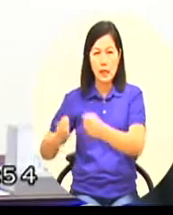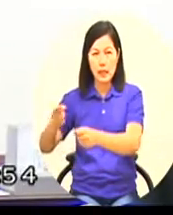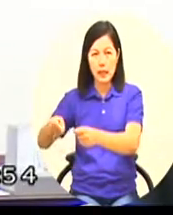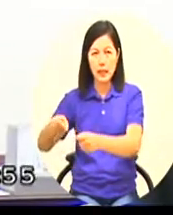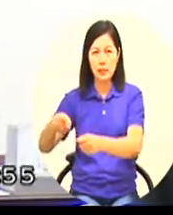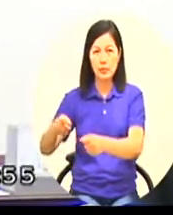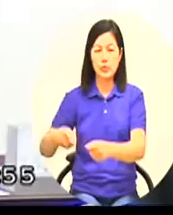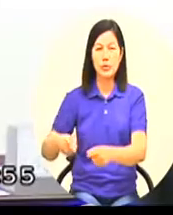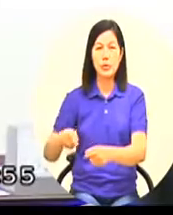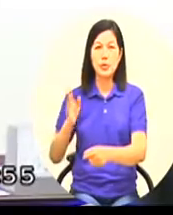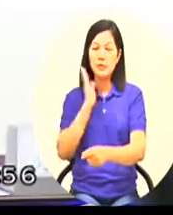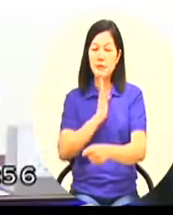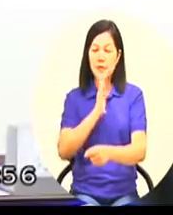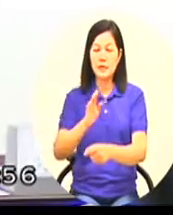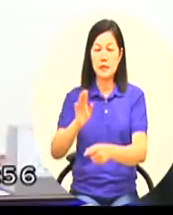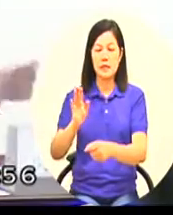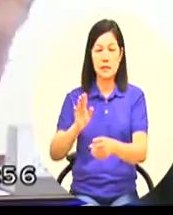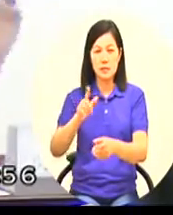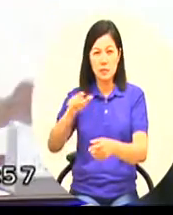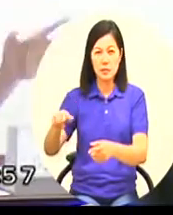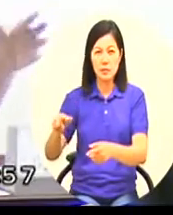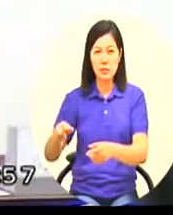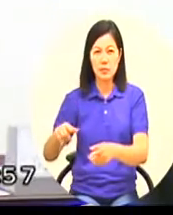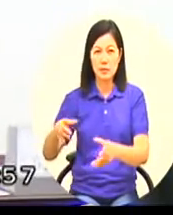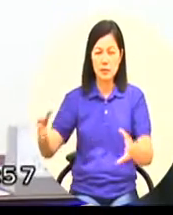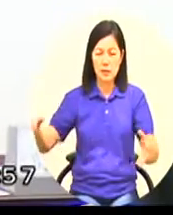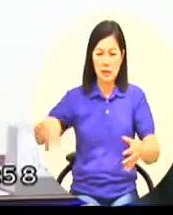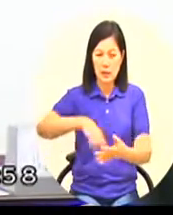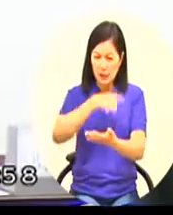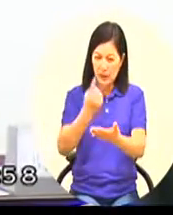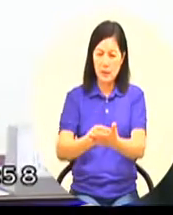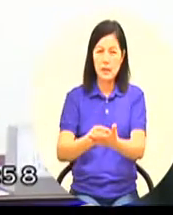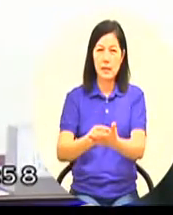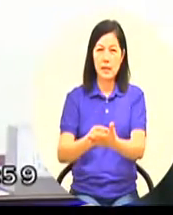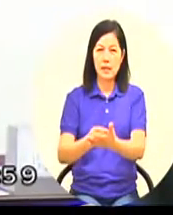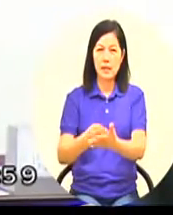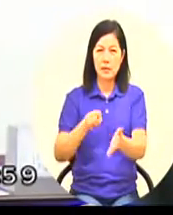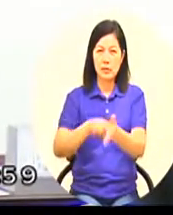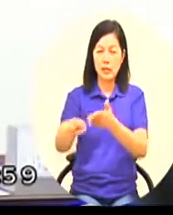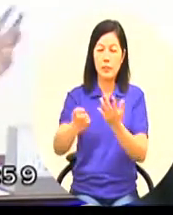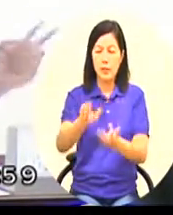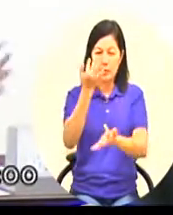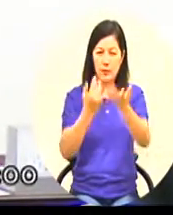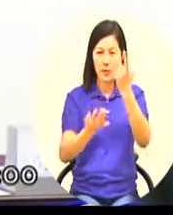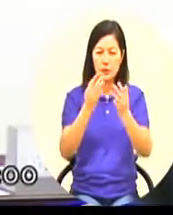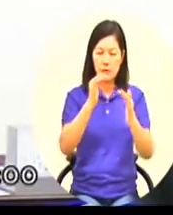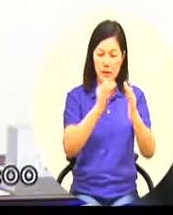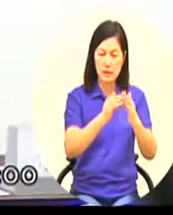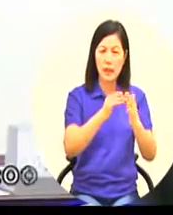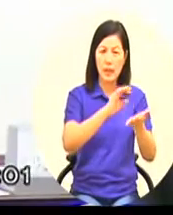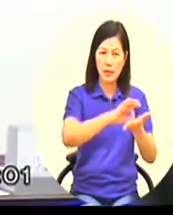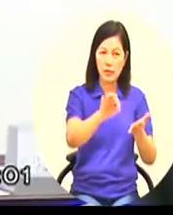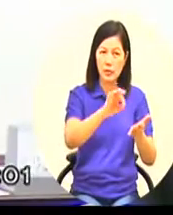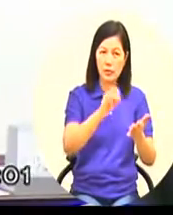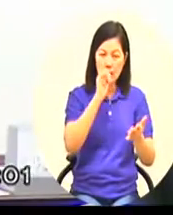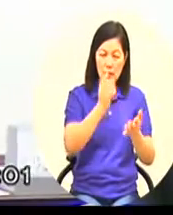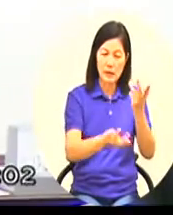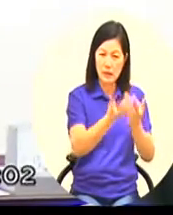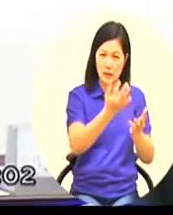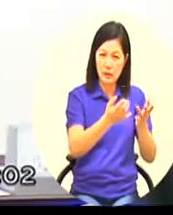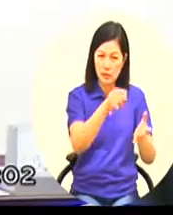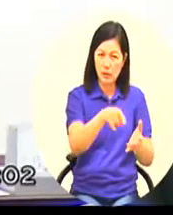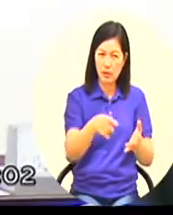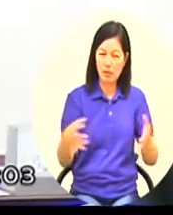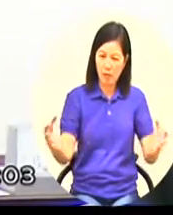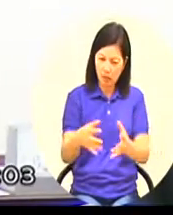弃物，然后之后混在一起，全部往我们的专门在焚烧家用的焚化炉里面去嘛。那这一